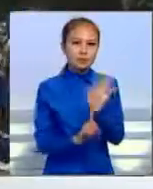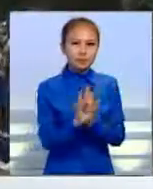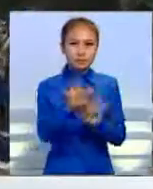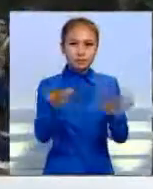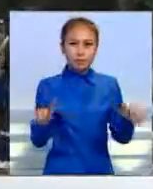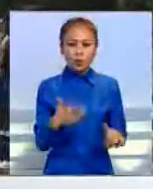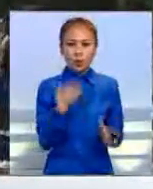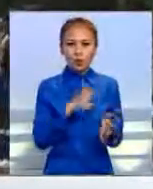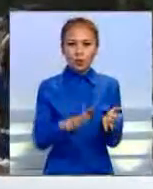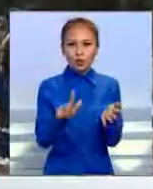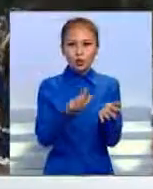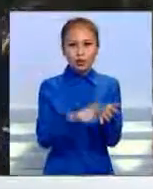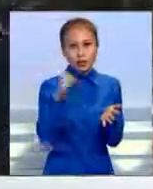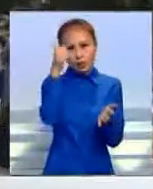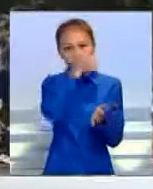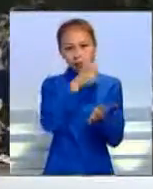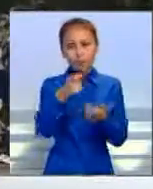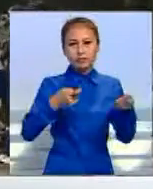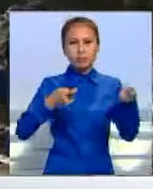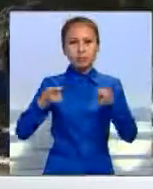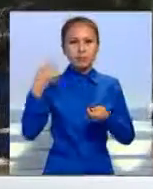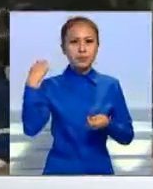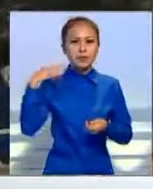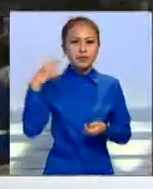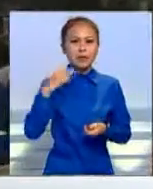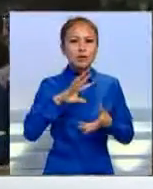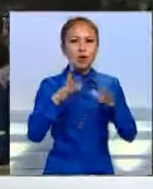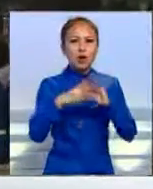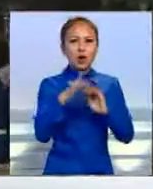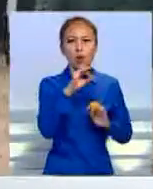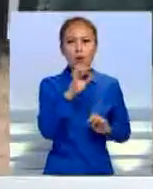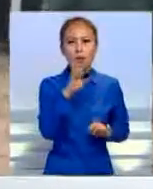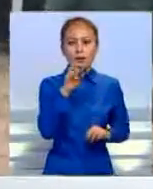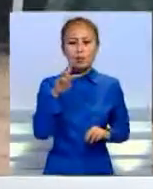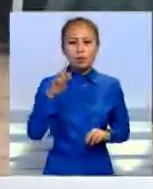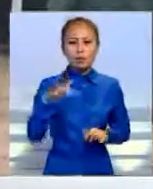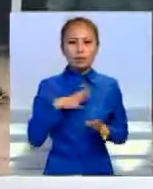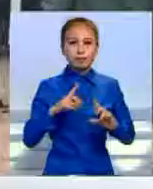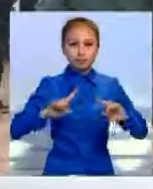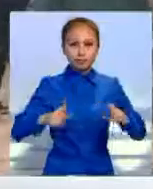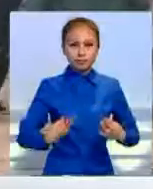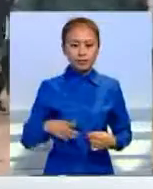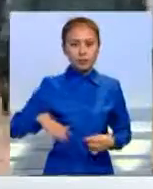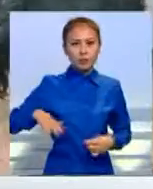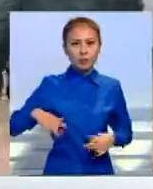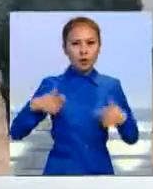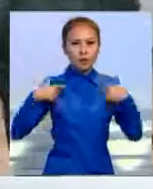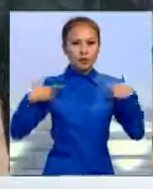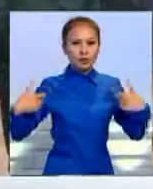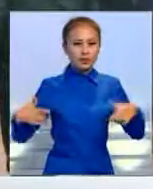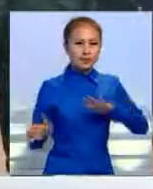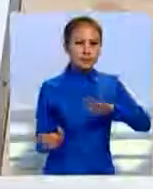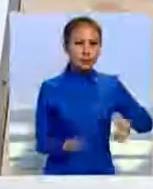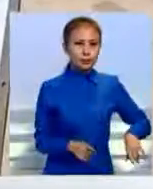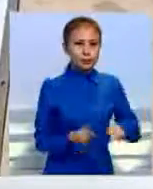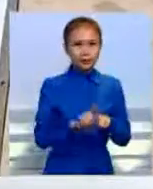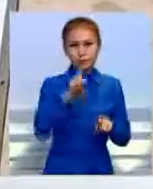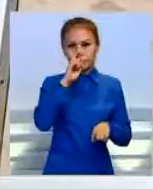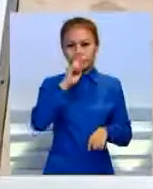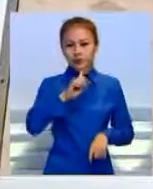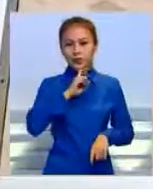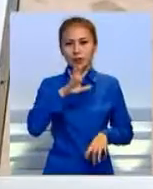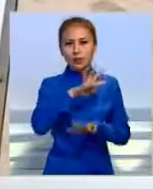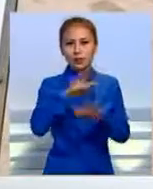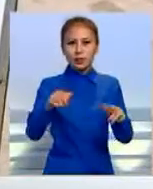балып, елді 37 жыл бойы басқарған президент Роберт Муғабыны тұтқын қалған еді. Кейін офицерлер өздерінің әрекетін білікті